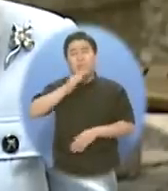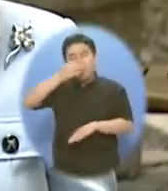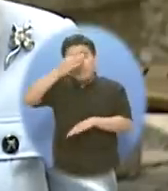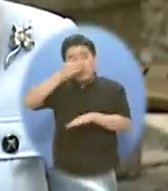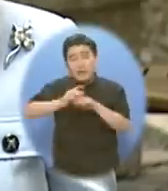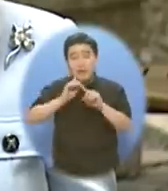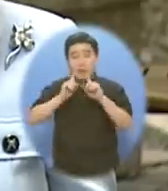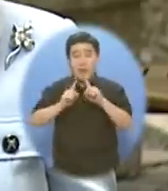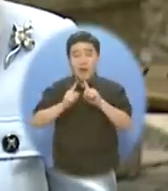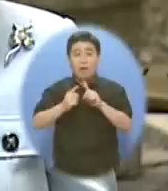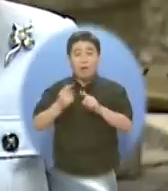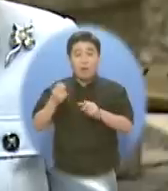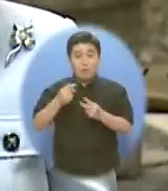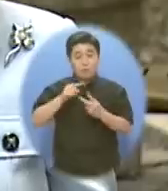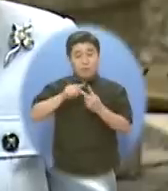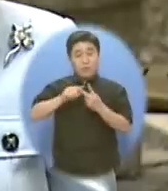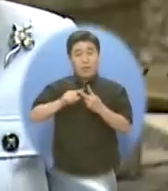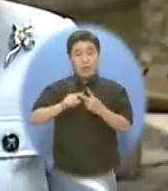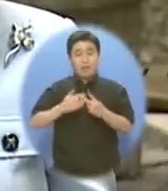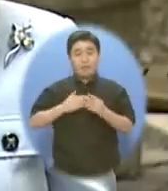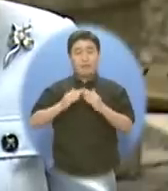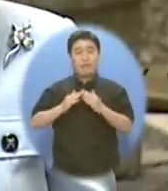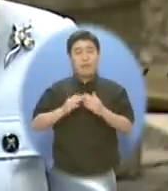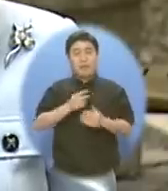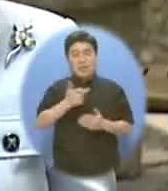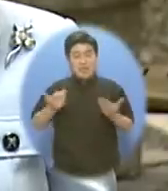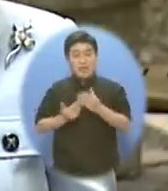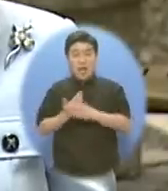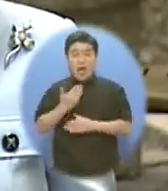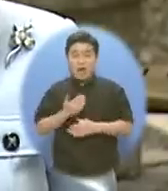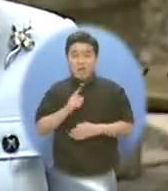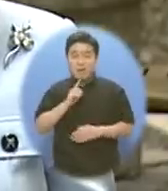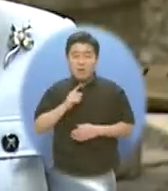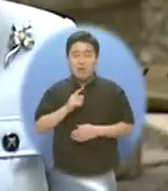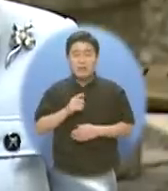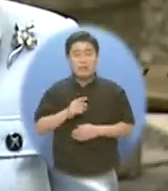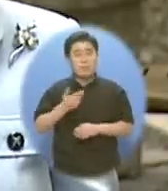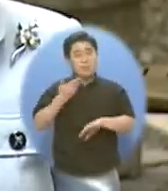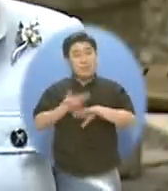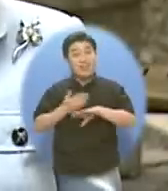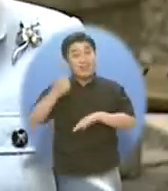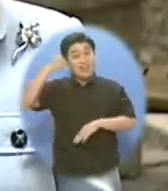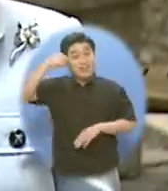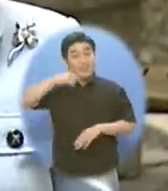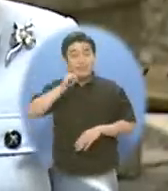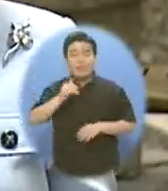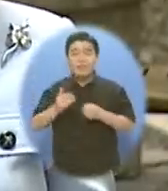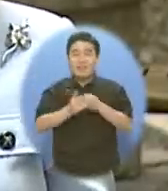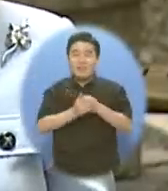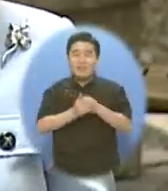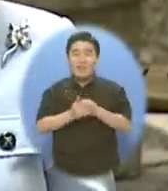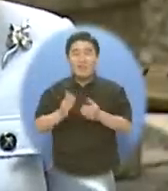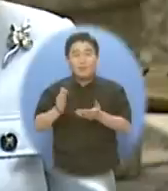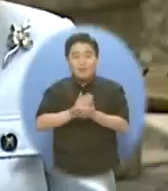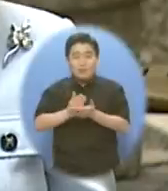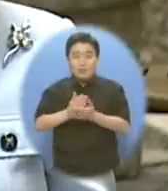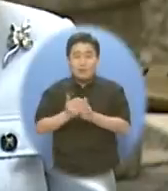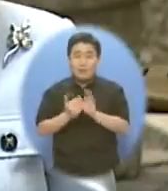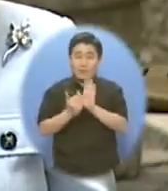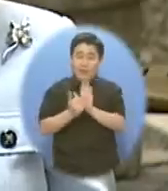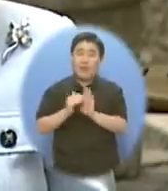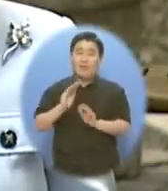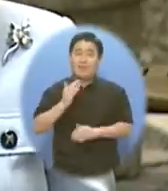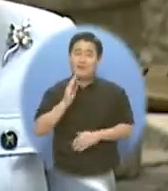하는 거 하고 우리 집에서는 그렇게 하면 큰일나 이렇게 얘기하는 거 굉장히 다르잖아요 이런 거를 구분 거절하면